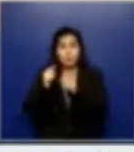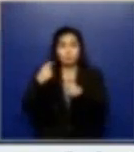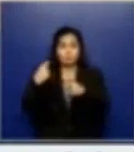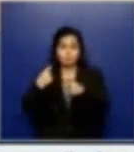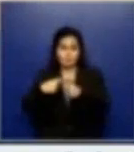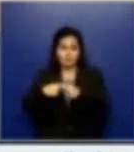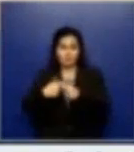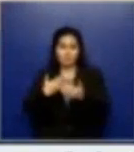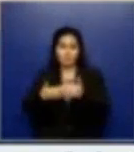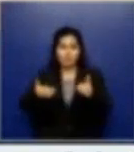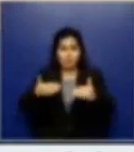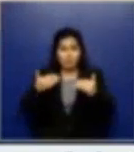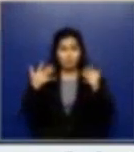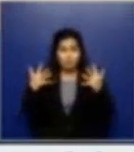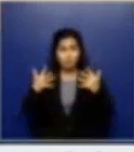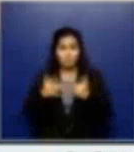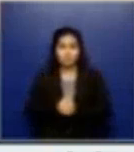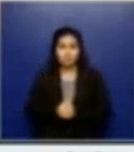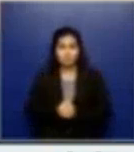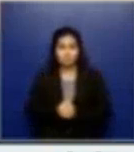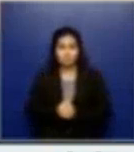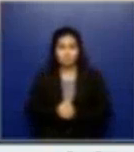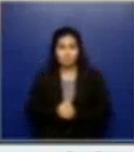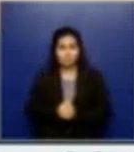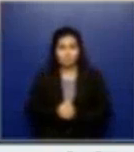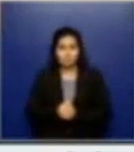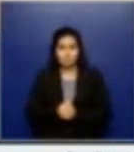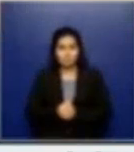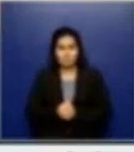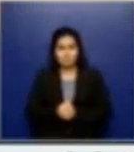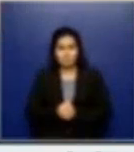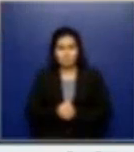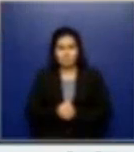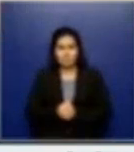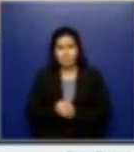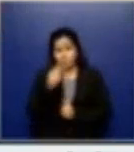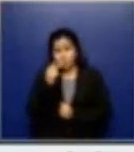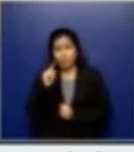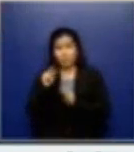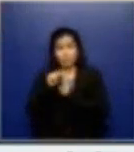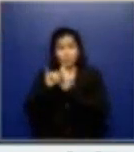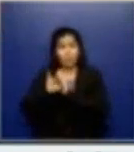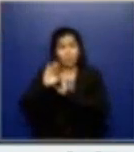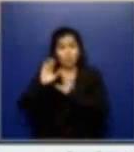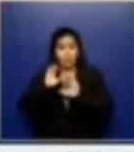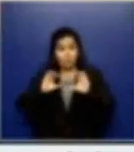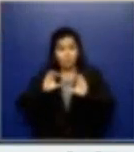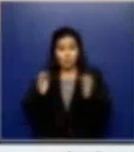าไปดูทีนี้ไปดูว่าท่านส่งเสริมอันไหนที่จะฟื้นฟูเศรษฐ